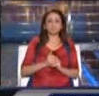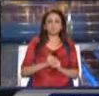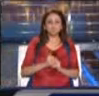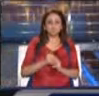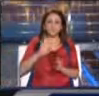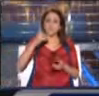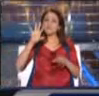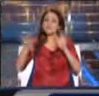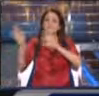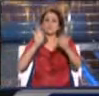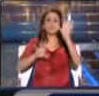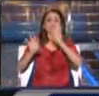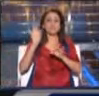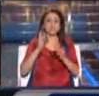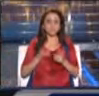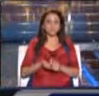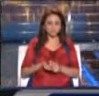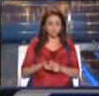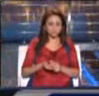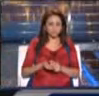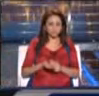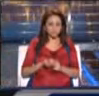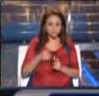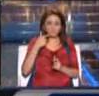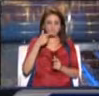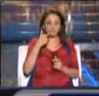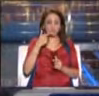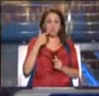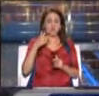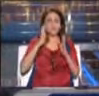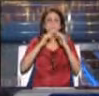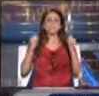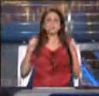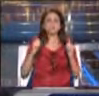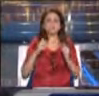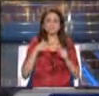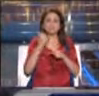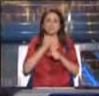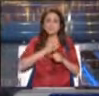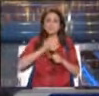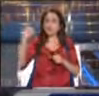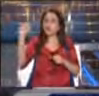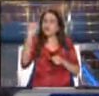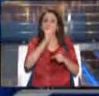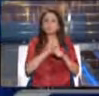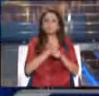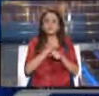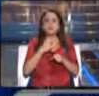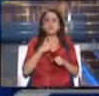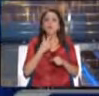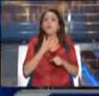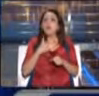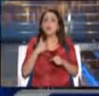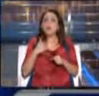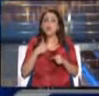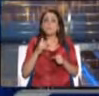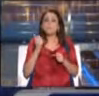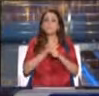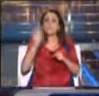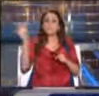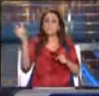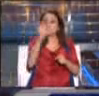إنه كان من أكفأ وإن كان أكفأ حارس مرمى في مصر؟ طب قال لك مش شغلتي أنا مش حبيبها أنا أجيد في